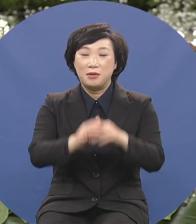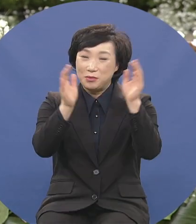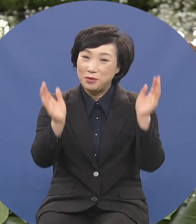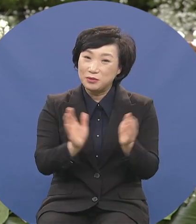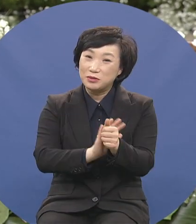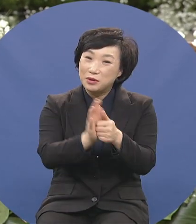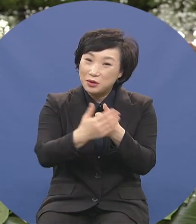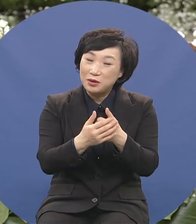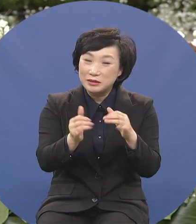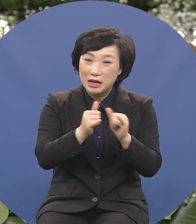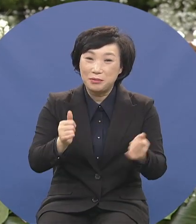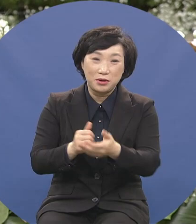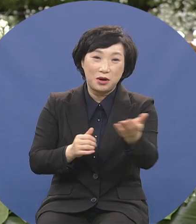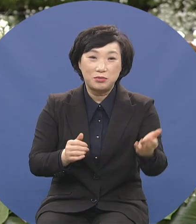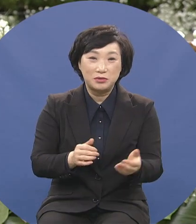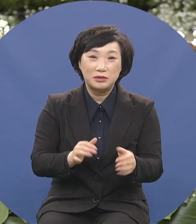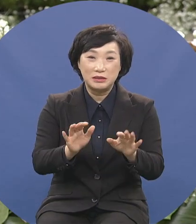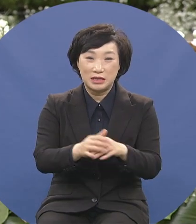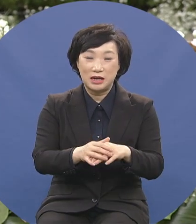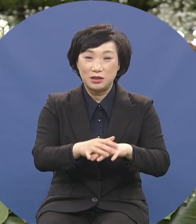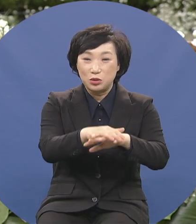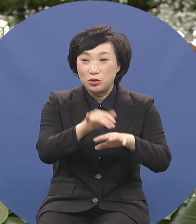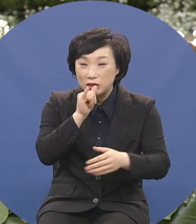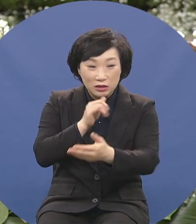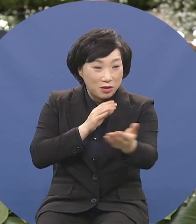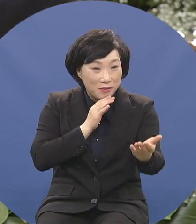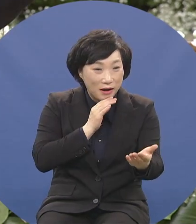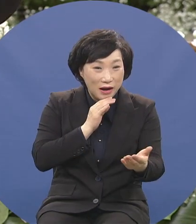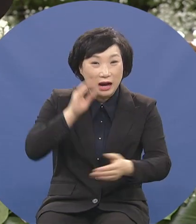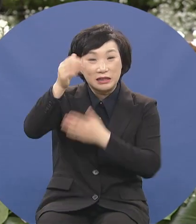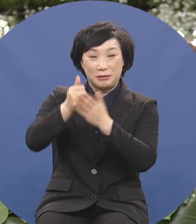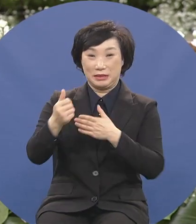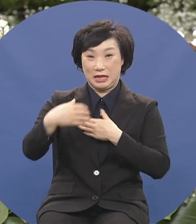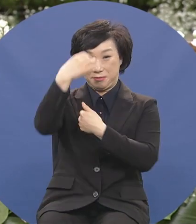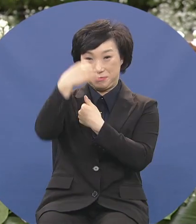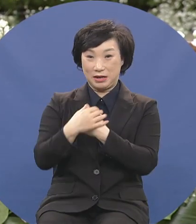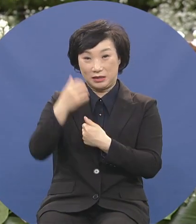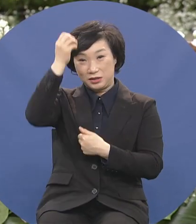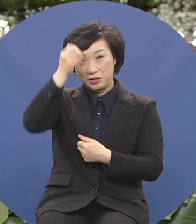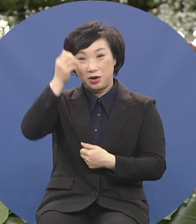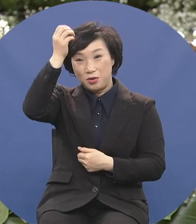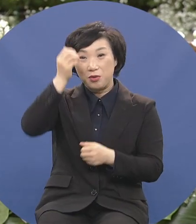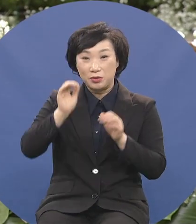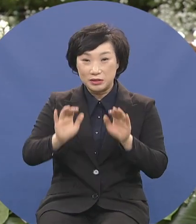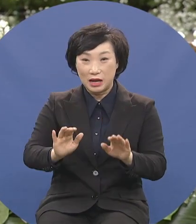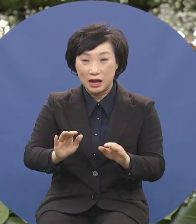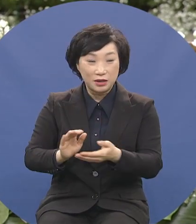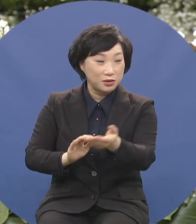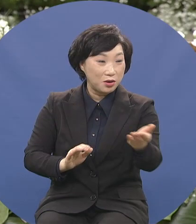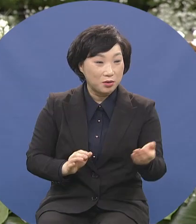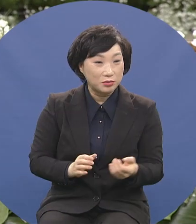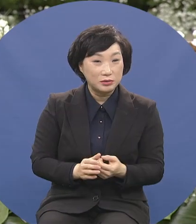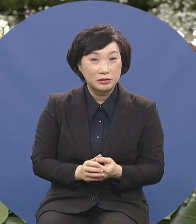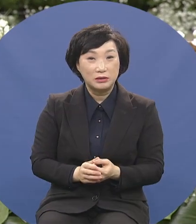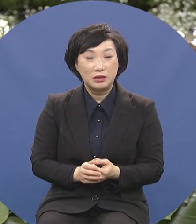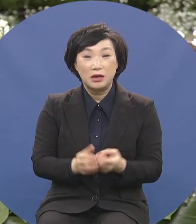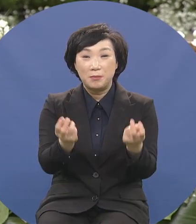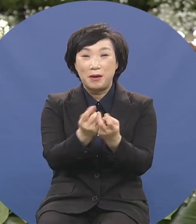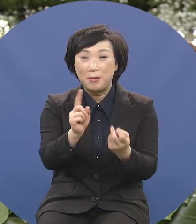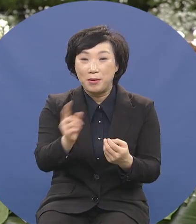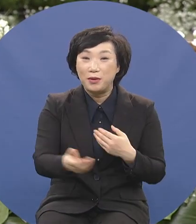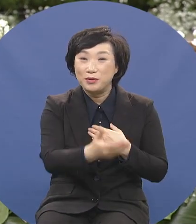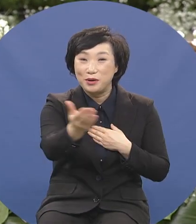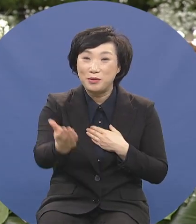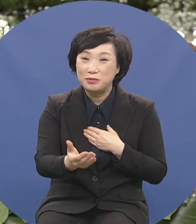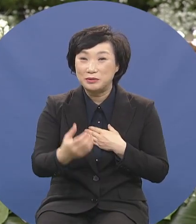헬퍼, 조장, 순장 여러분, 하나님이 내게 맡긴 영혼 어떻게 여러분들은